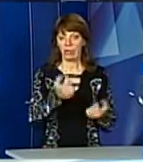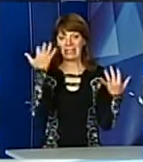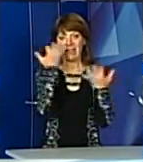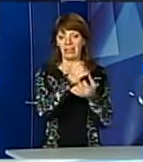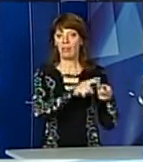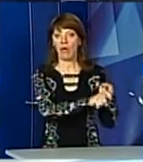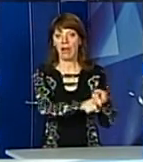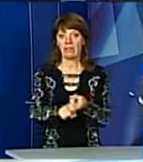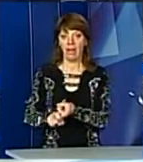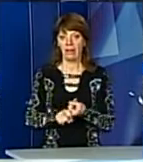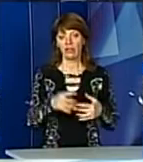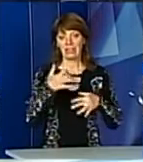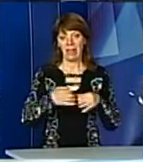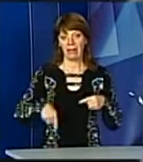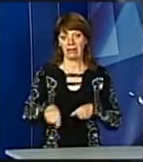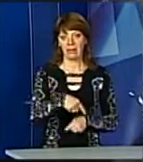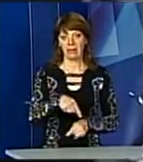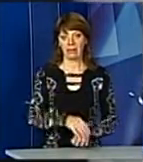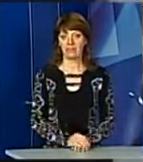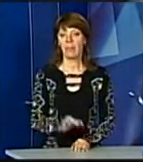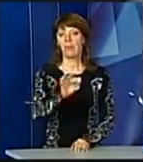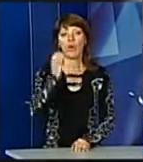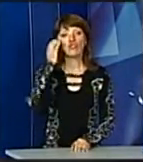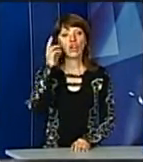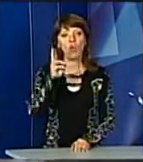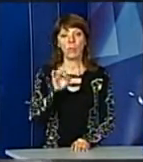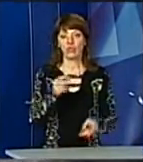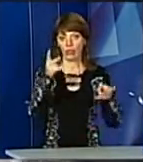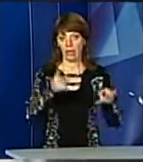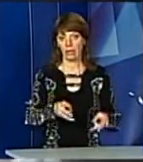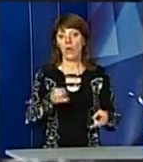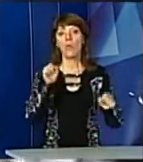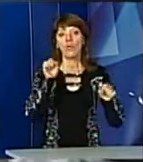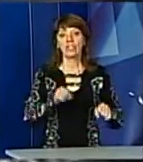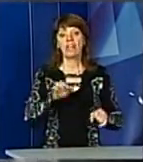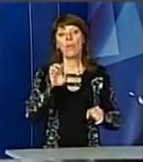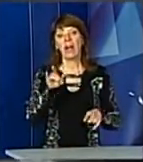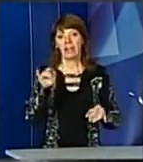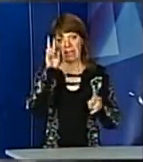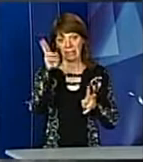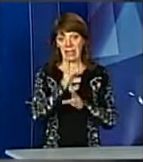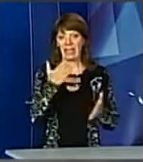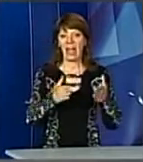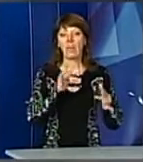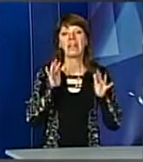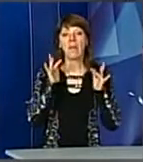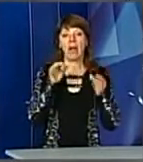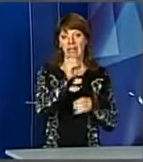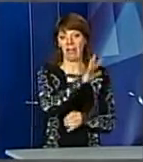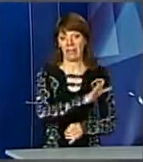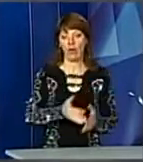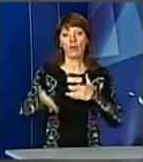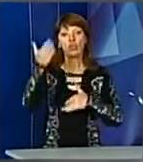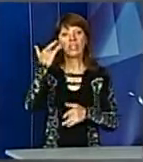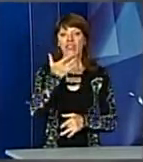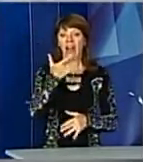невидимою радіацією серед нас. Про Чорнобильську трагедію, можливо, б і не знали, якби не паніка в Європі.